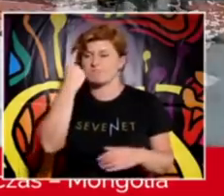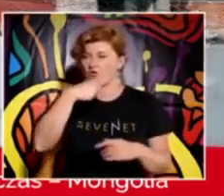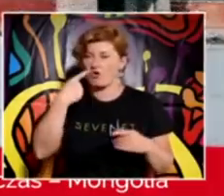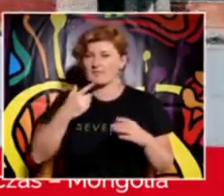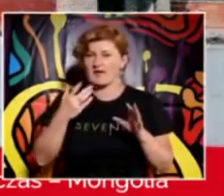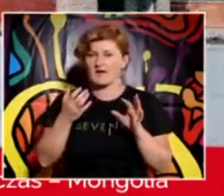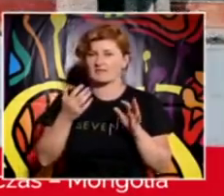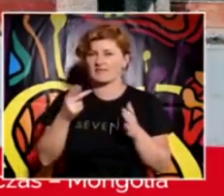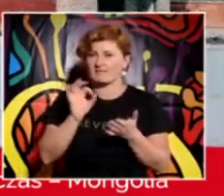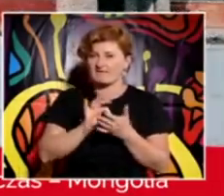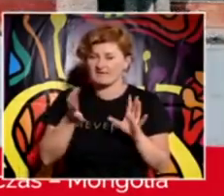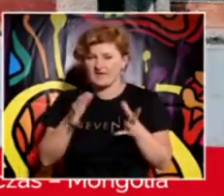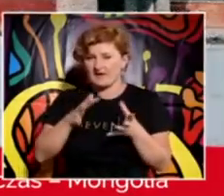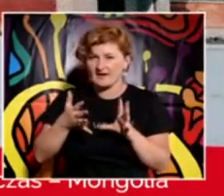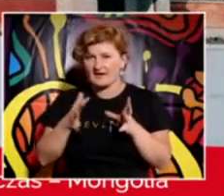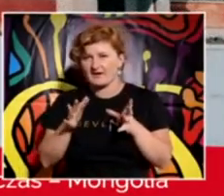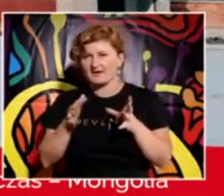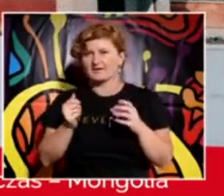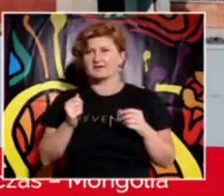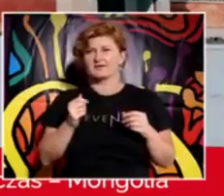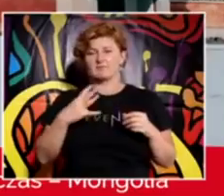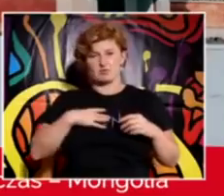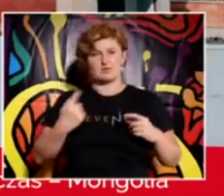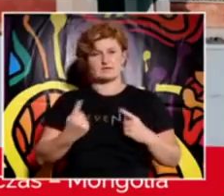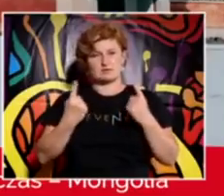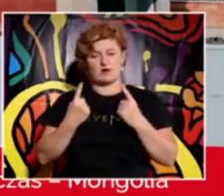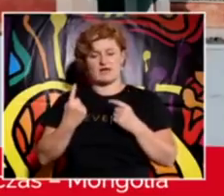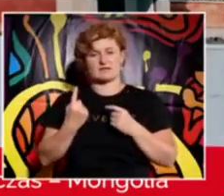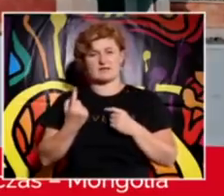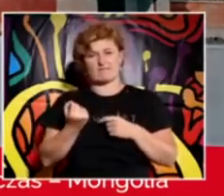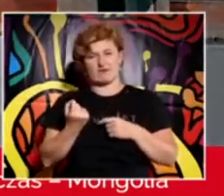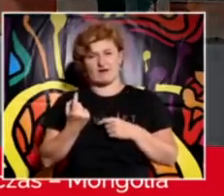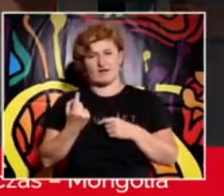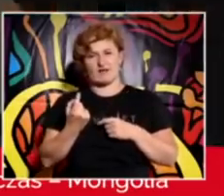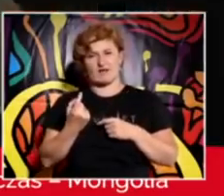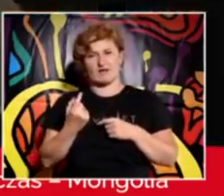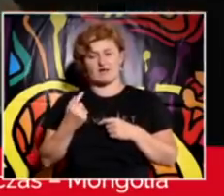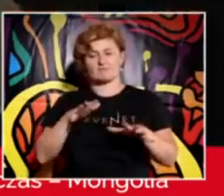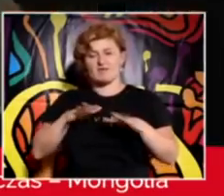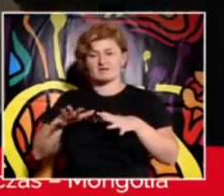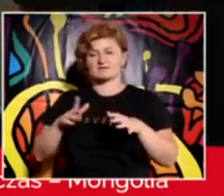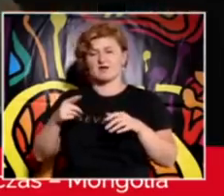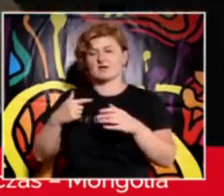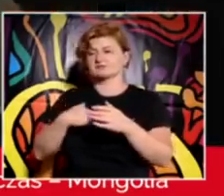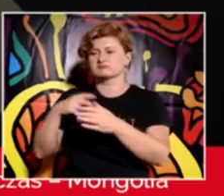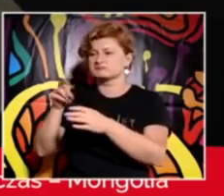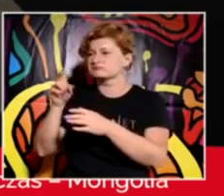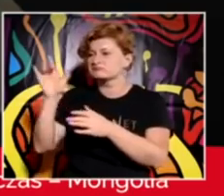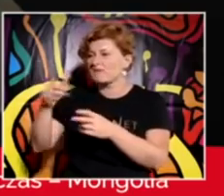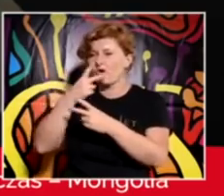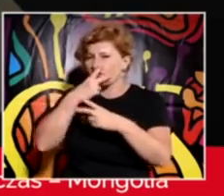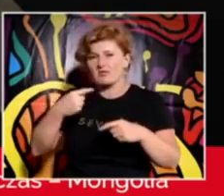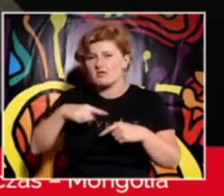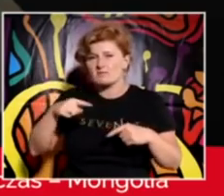niepewna, nazwijmy to tak. I zdarzały się takie momenty, że po prostu gdzieś jakieś miejsce odpuszczaliśmy, bo padało tak, że